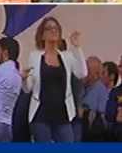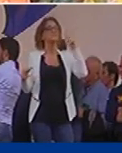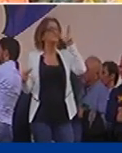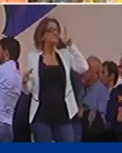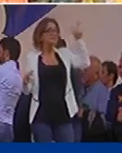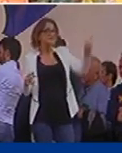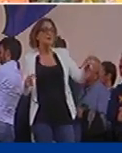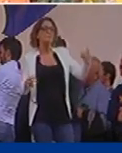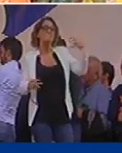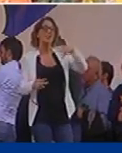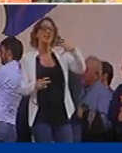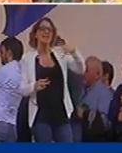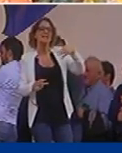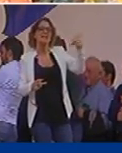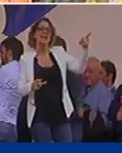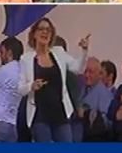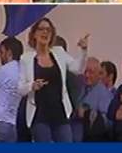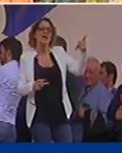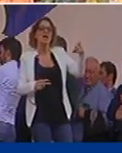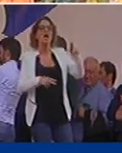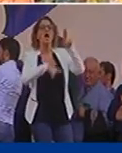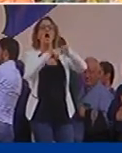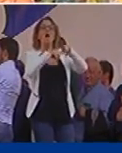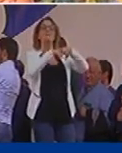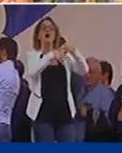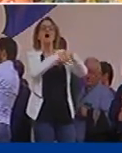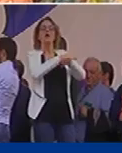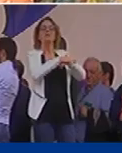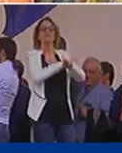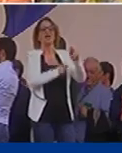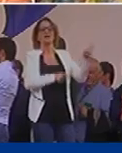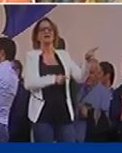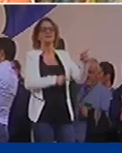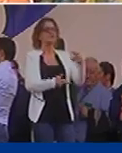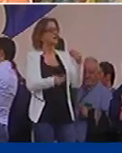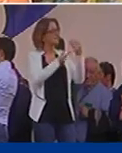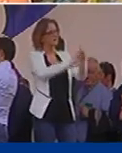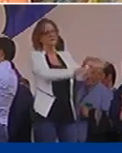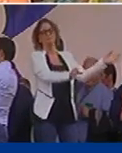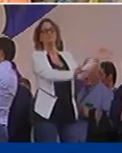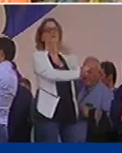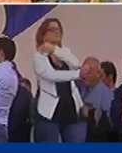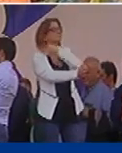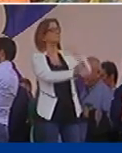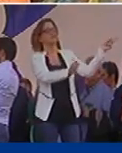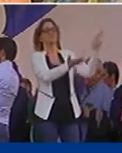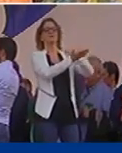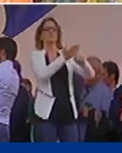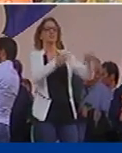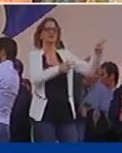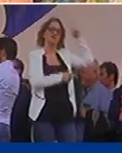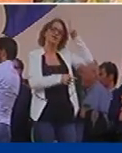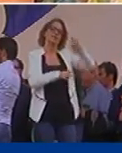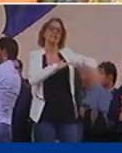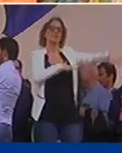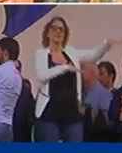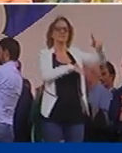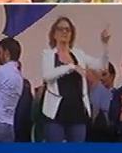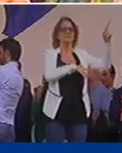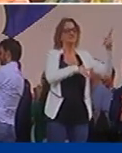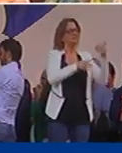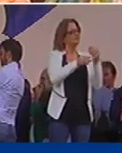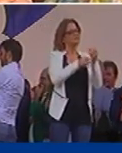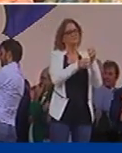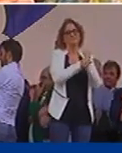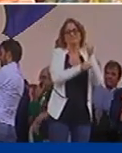signora Merkel, l'amante nascosta di Renzi, riceverà due schiaffoni dagli elettori tedeschi che mandano a